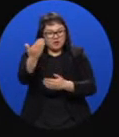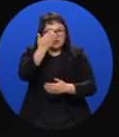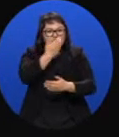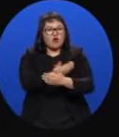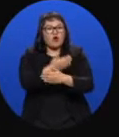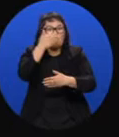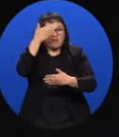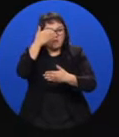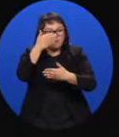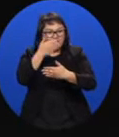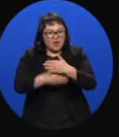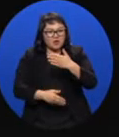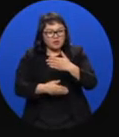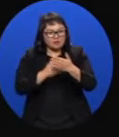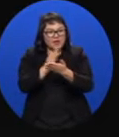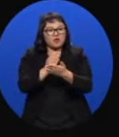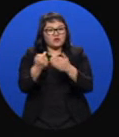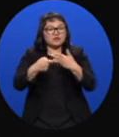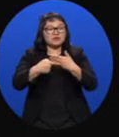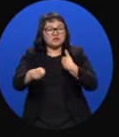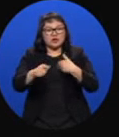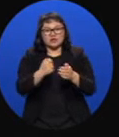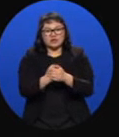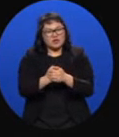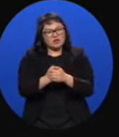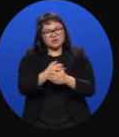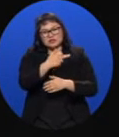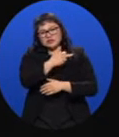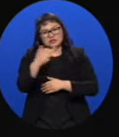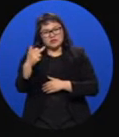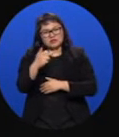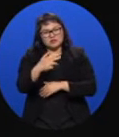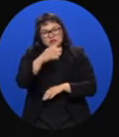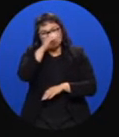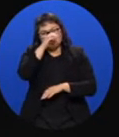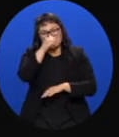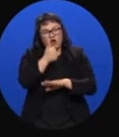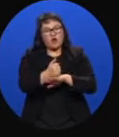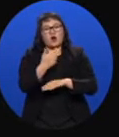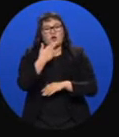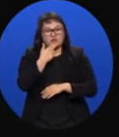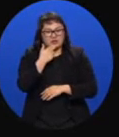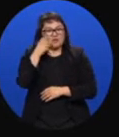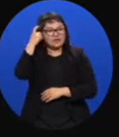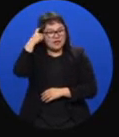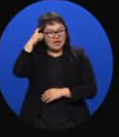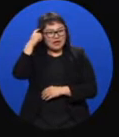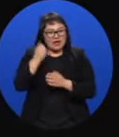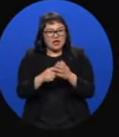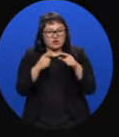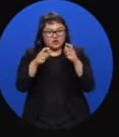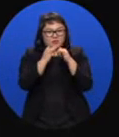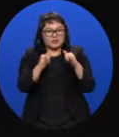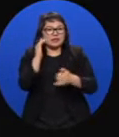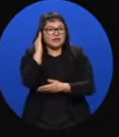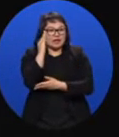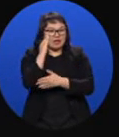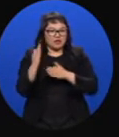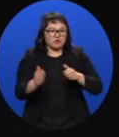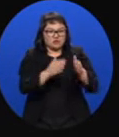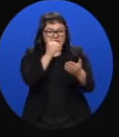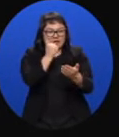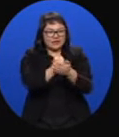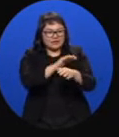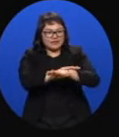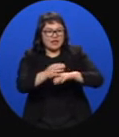실질적으로 별로 성과가 없었다라고 평가를 하고 있습니다. 우리 지역 주민들의 이야기가 도지사에게